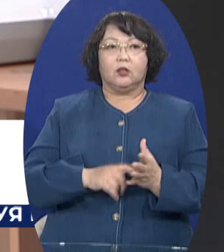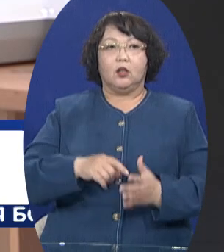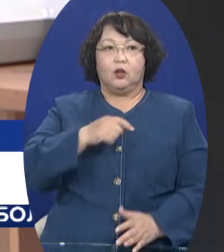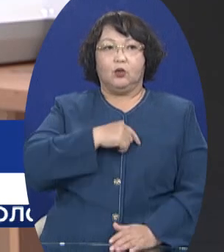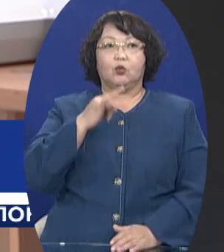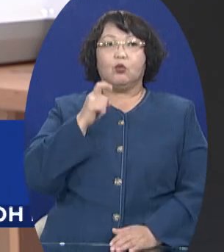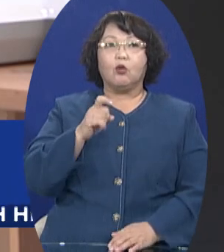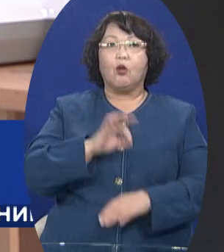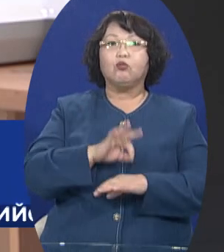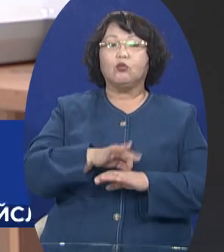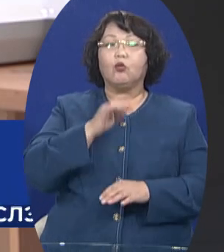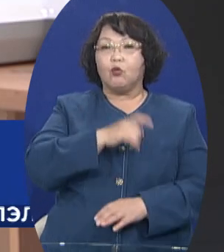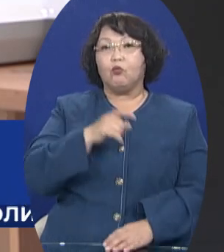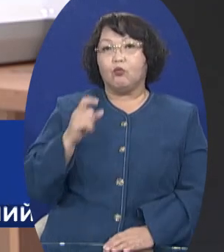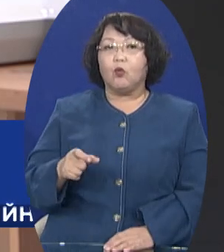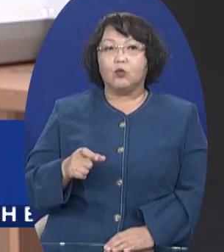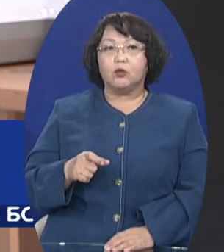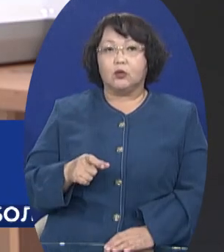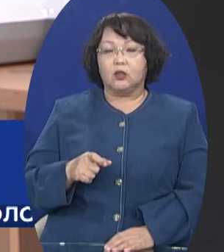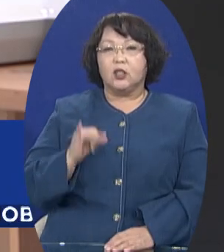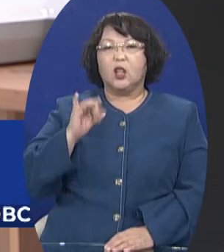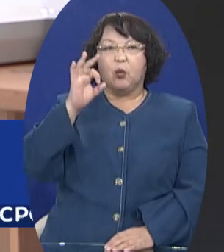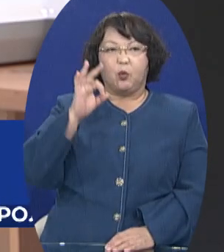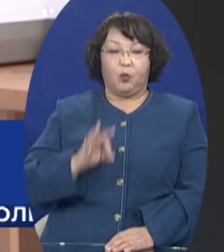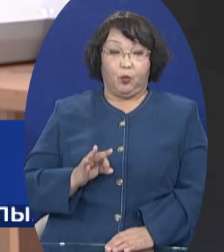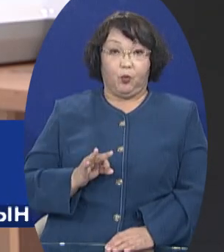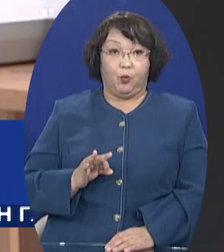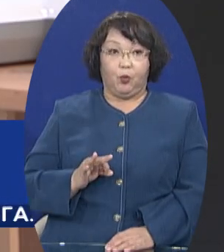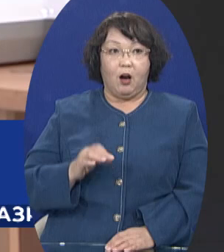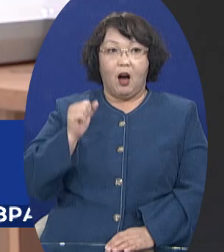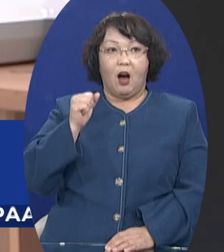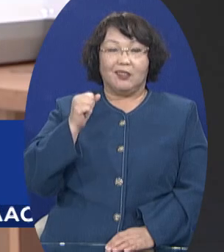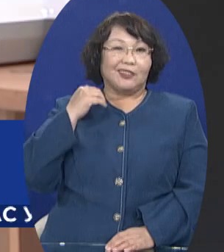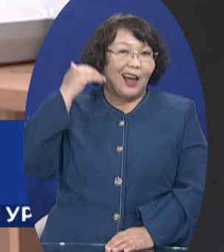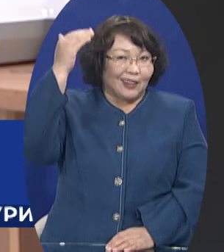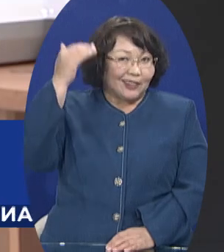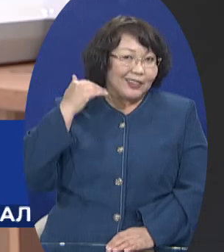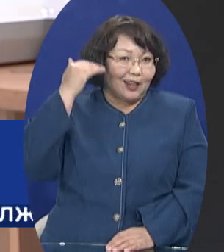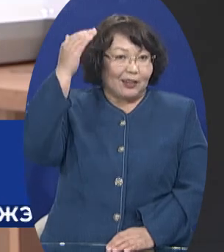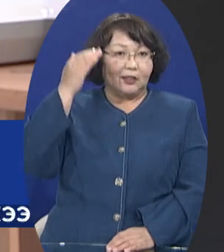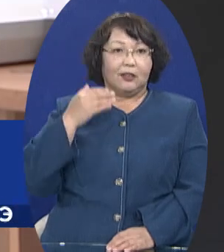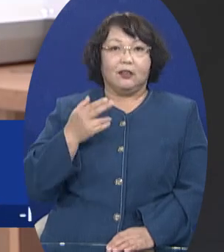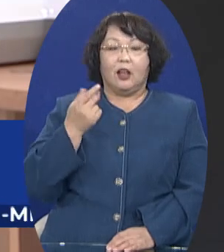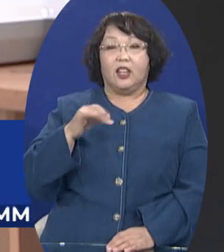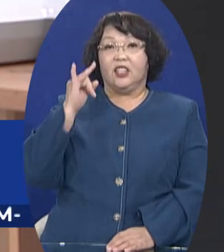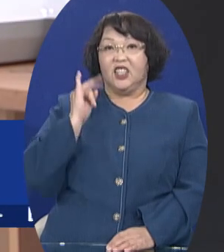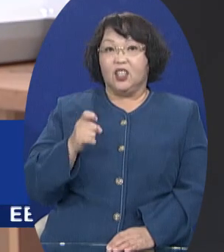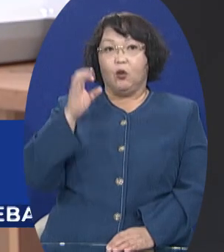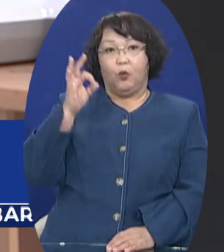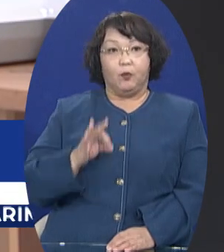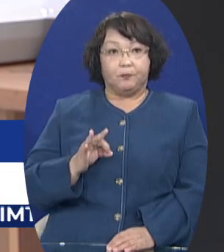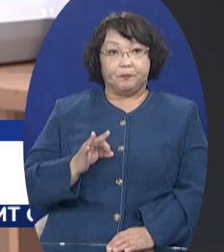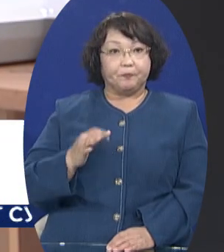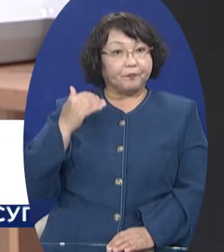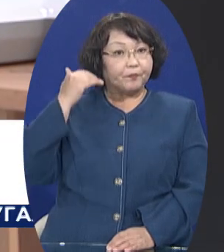байгаа өвчтнүүдийн дунд бол хамгийн их одоо өвчлөлийг эзэлж байгаа нь бол мэдээж артерийн даралт ихсэлтэй өвчнүүд эдийлийн хувийг эзэлж байна. Артерийн